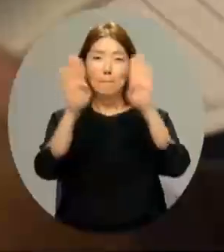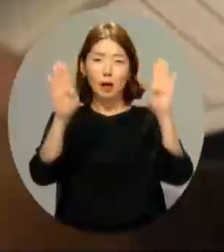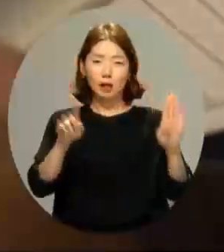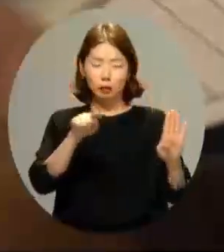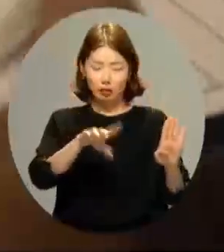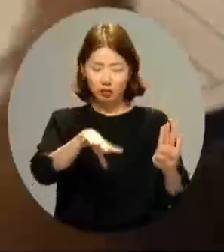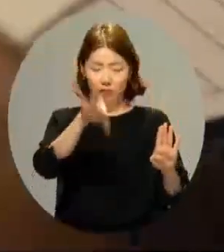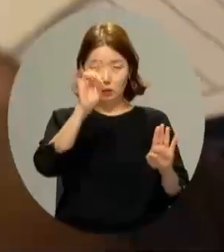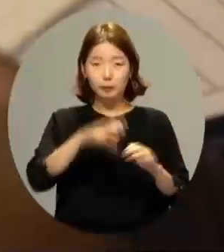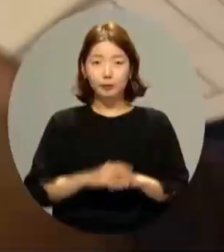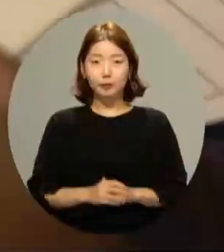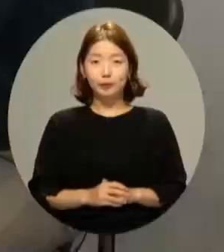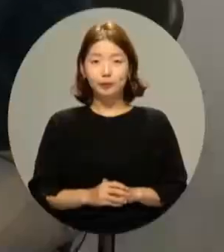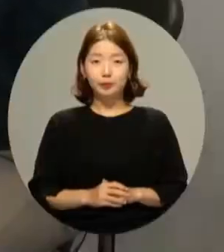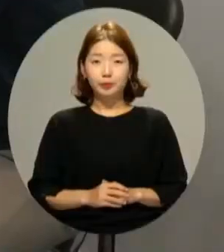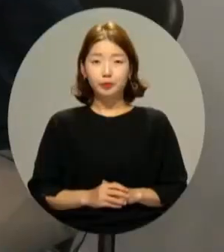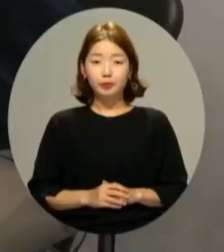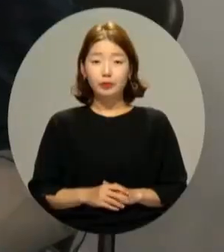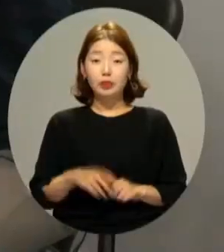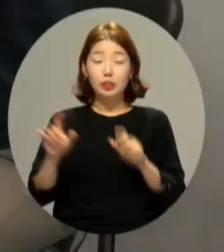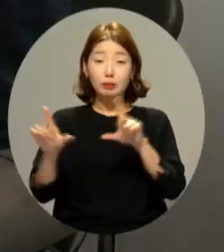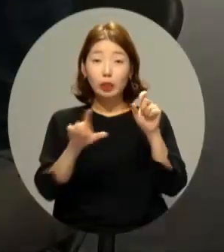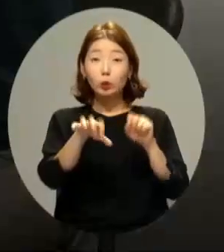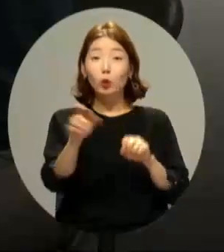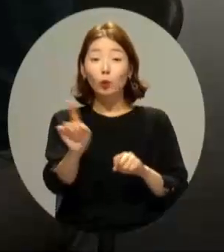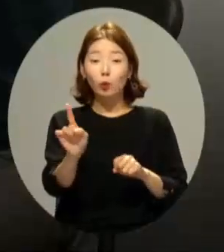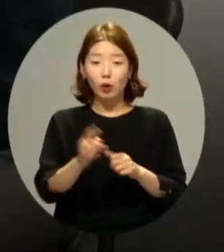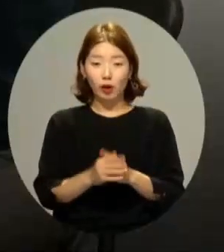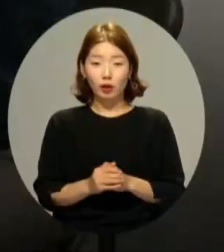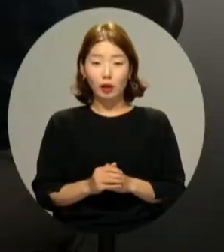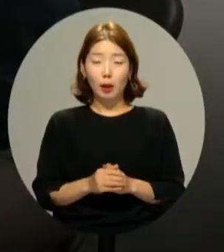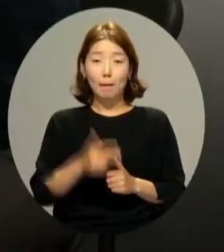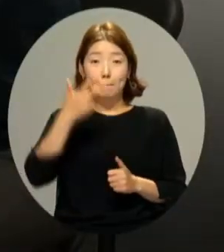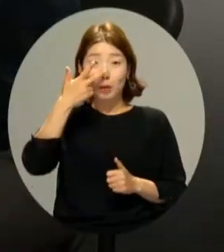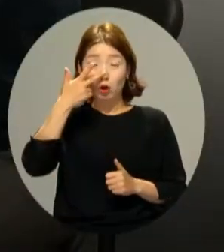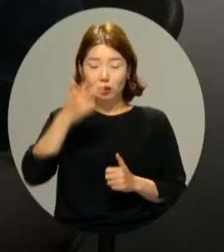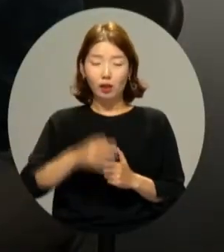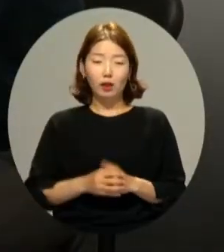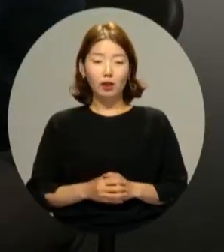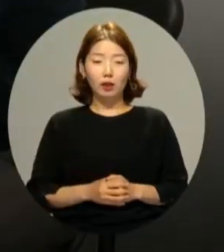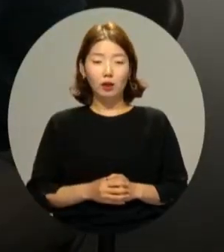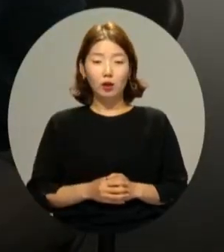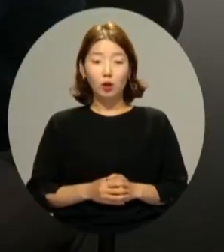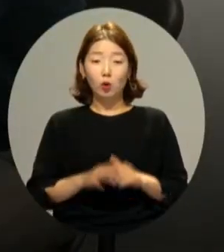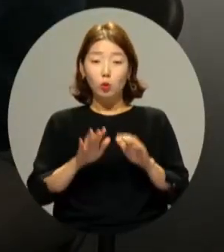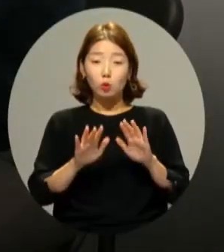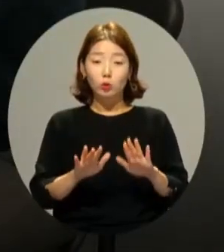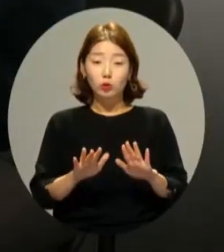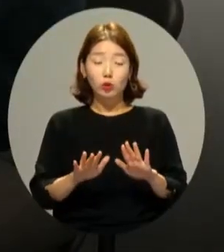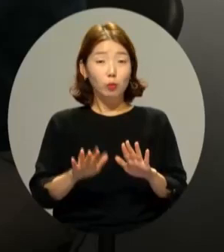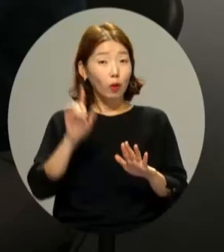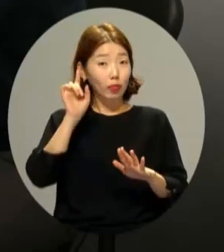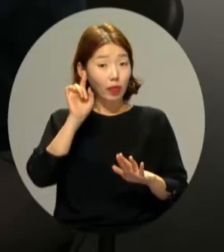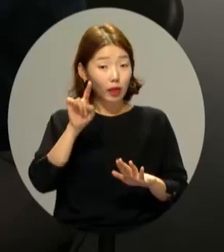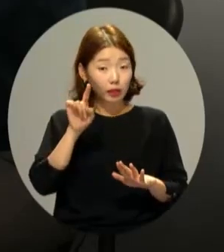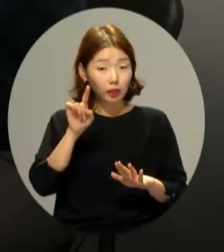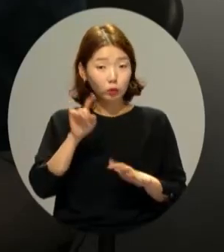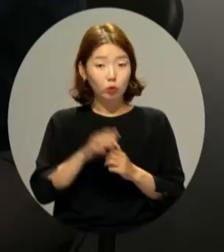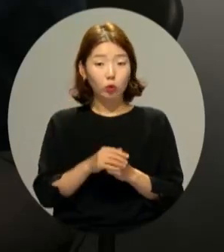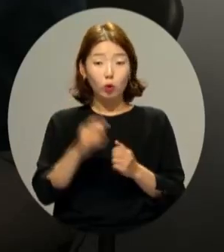이번이 처음입니다 지금 현재 어디에 살고 있어요 평택에 살려 있어요 그러면 오늘 그